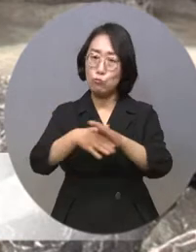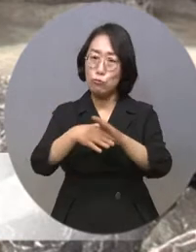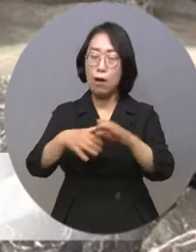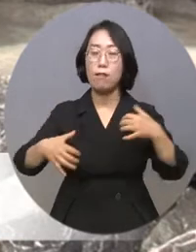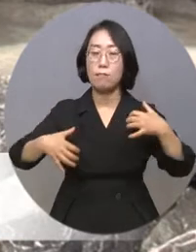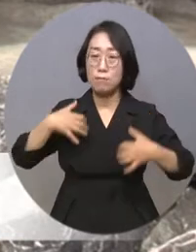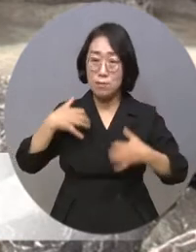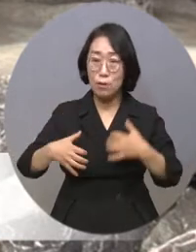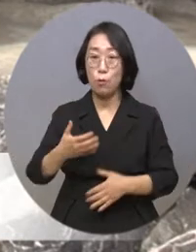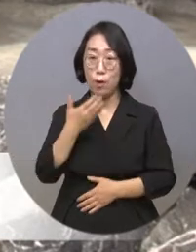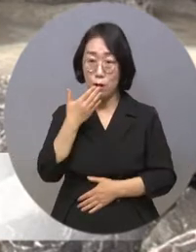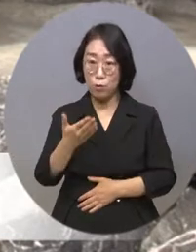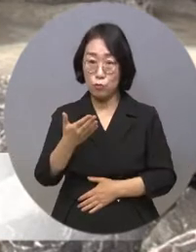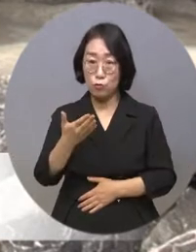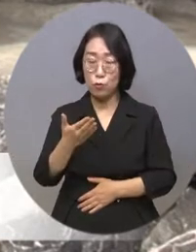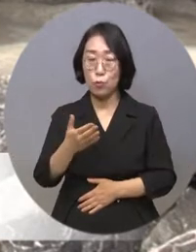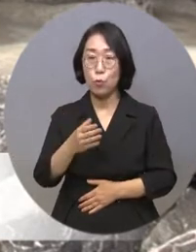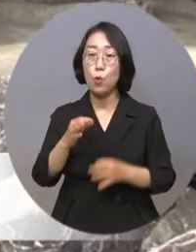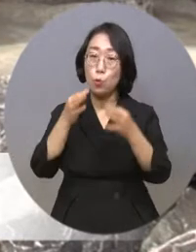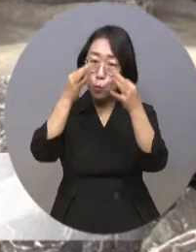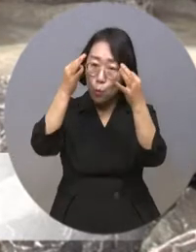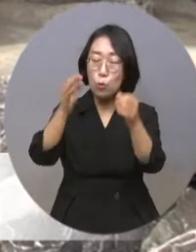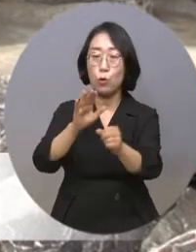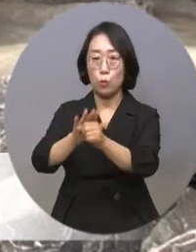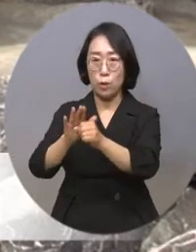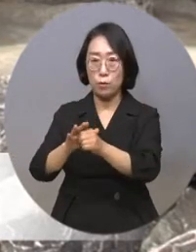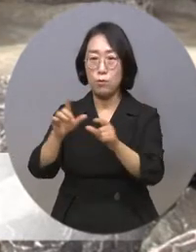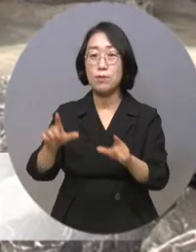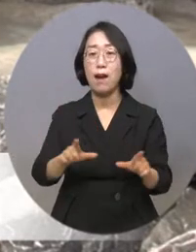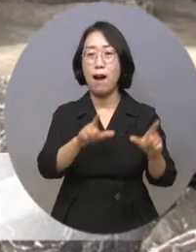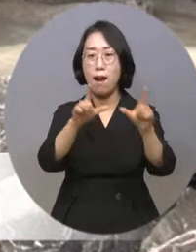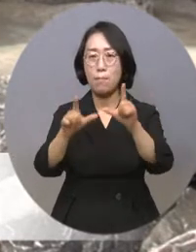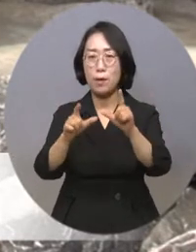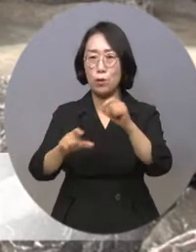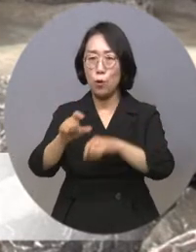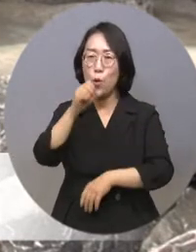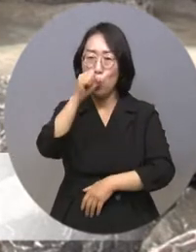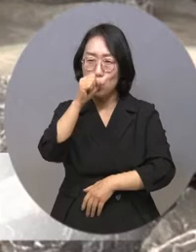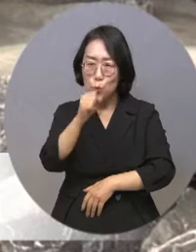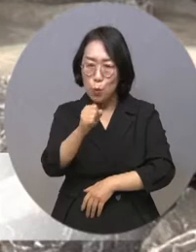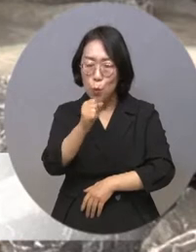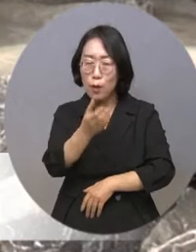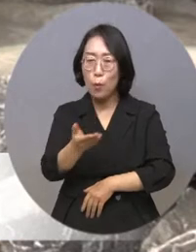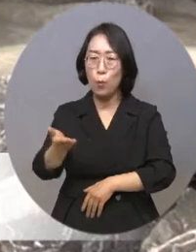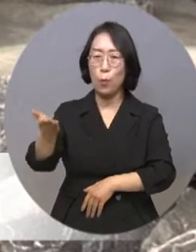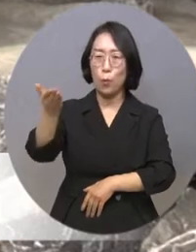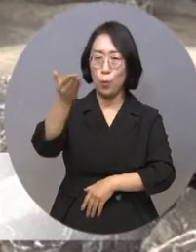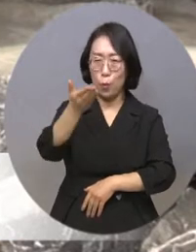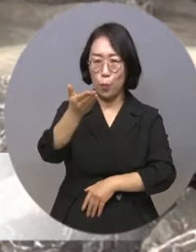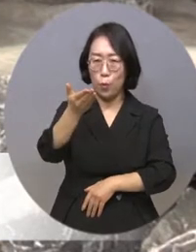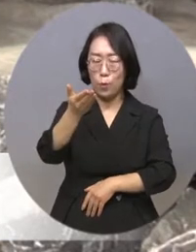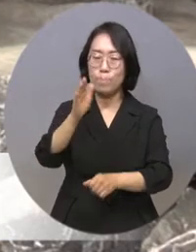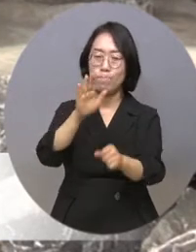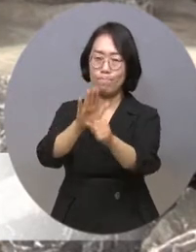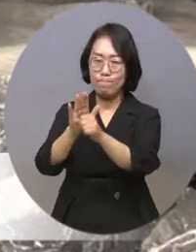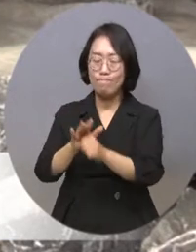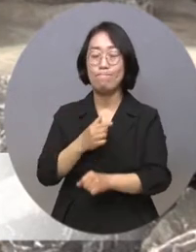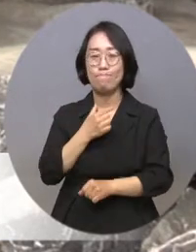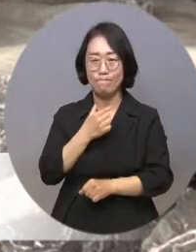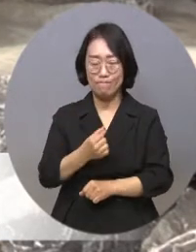질을 높일 수 있도록 노력해서 삶의 질이 한층 높아지도록 노력하고자